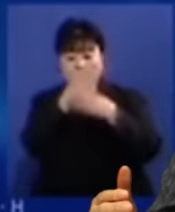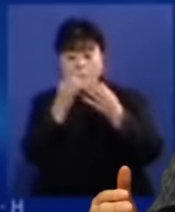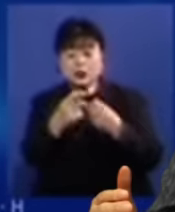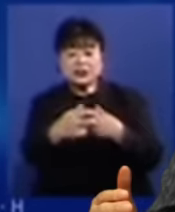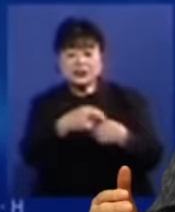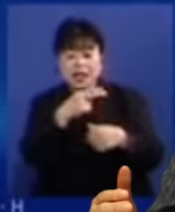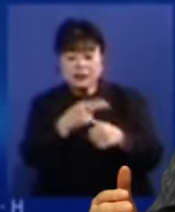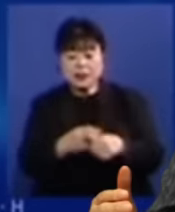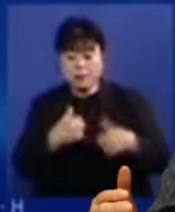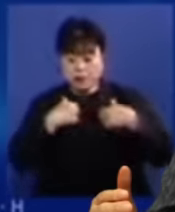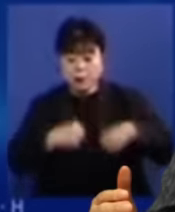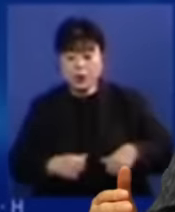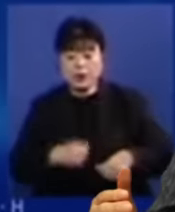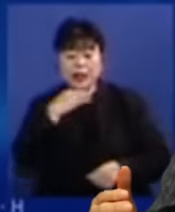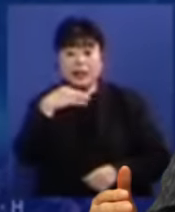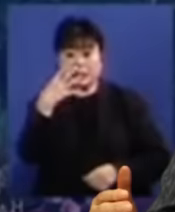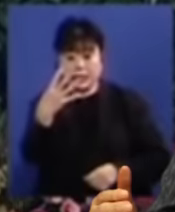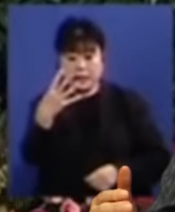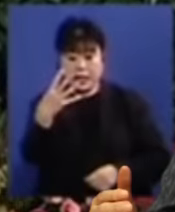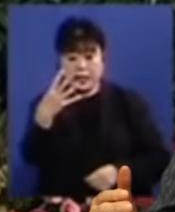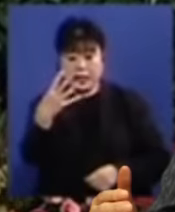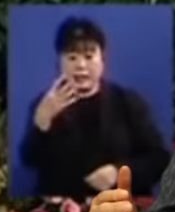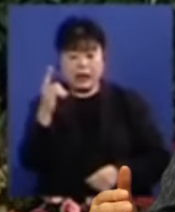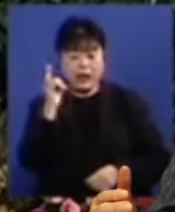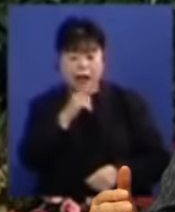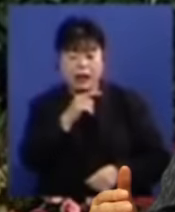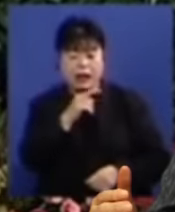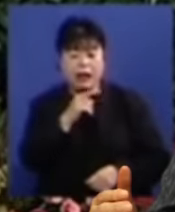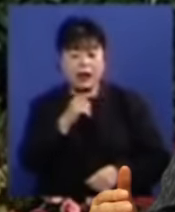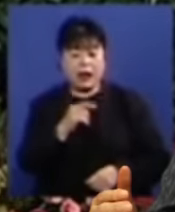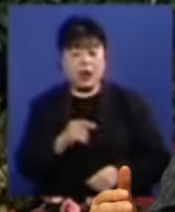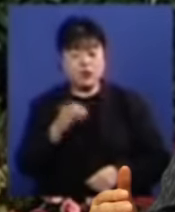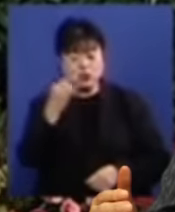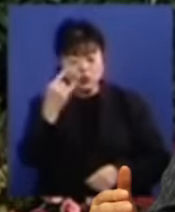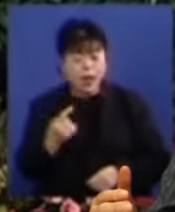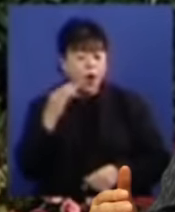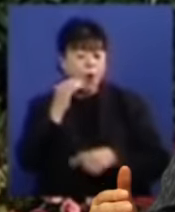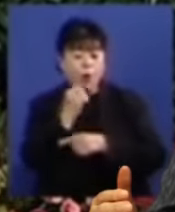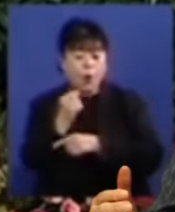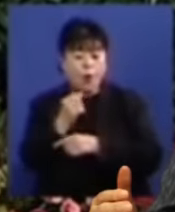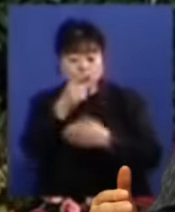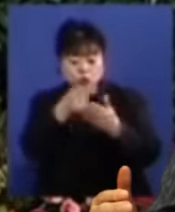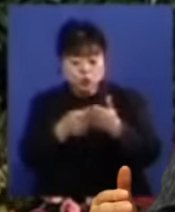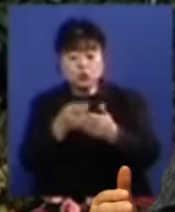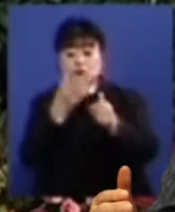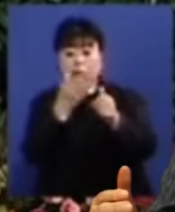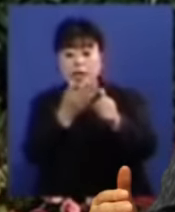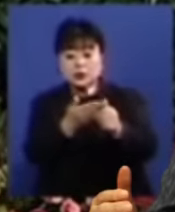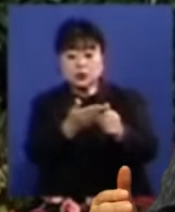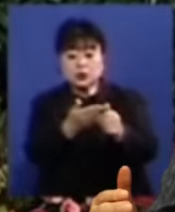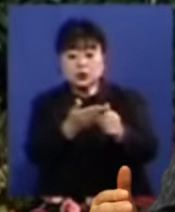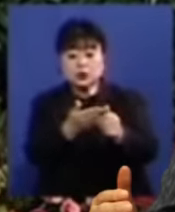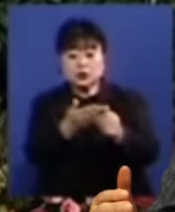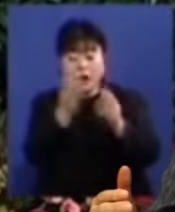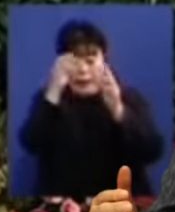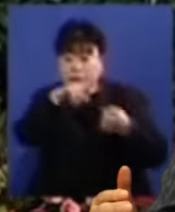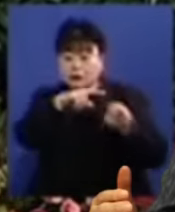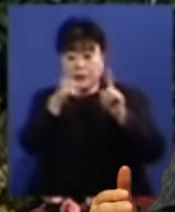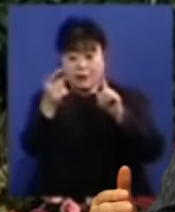의사들이 포기한 4살짜리 악성 뇌종양을 수술해서 애를